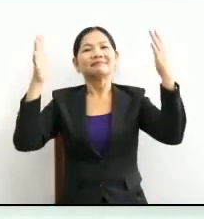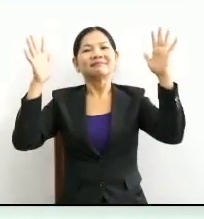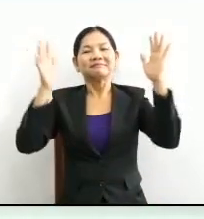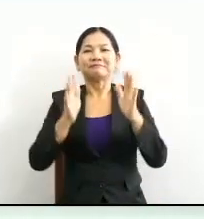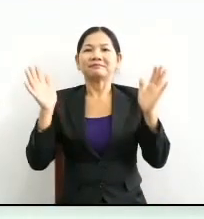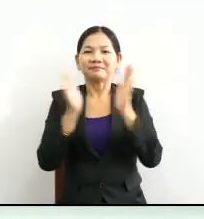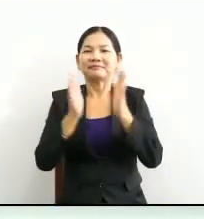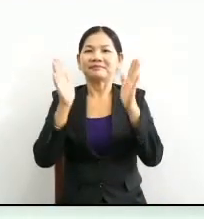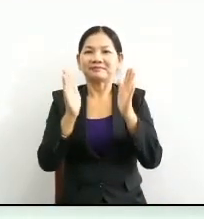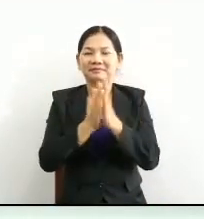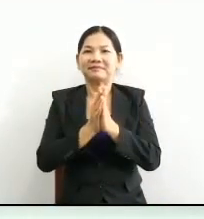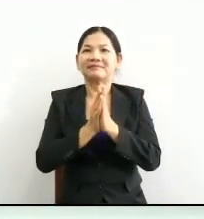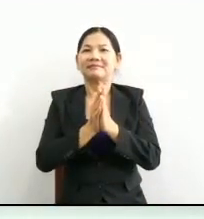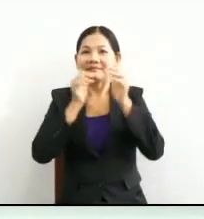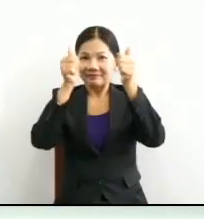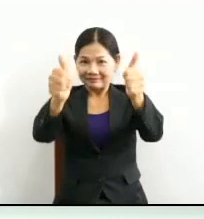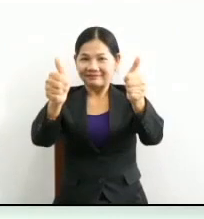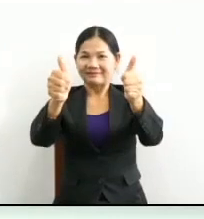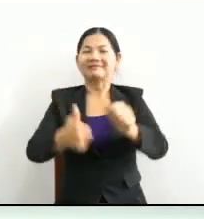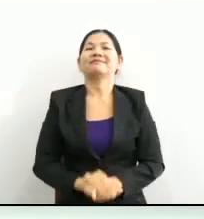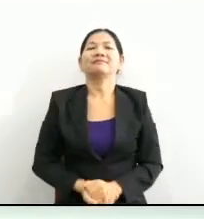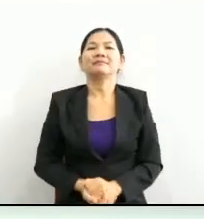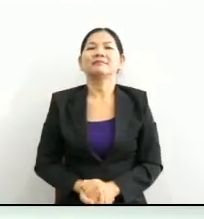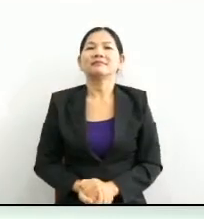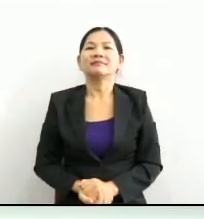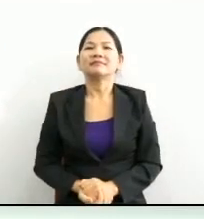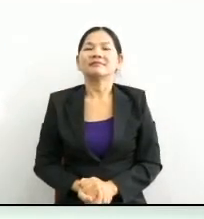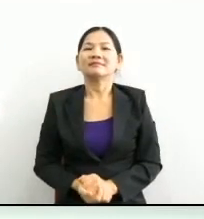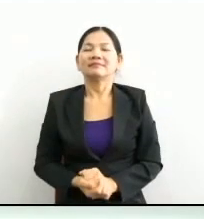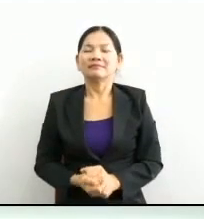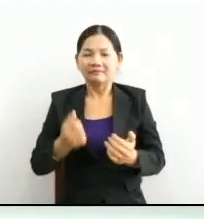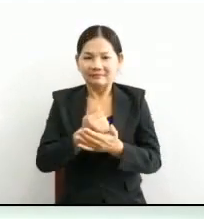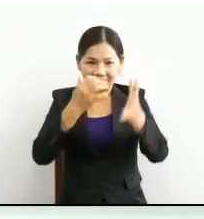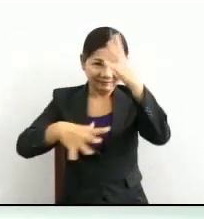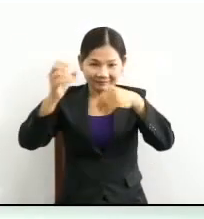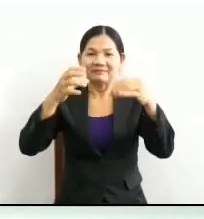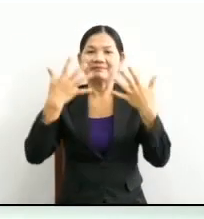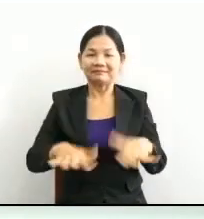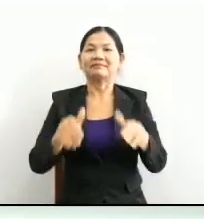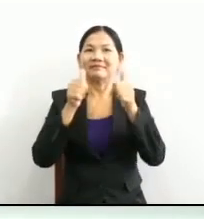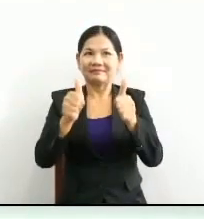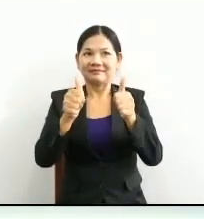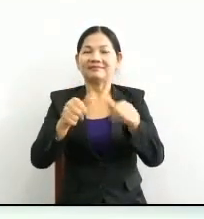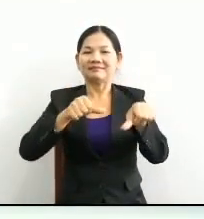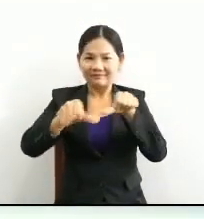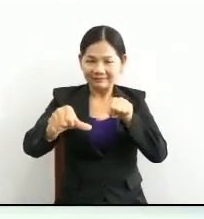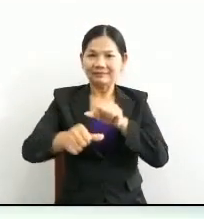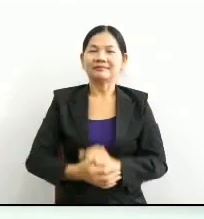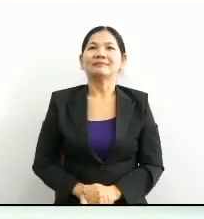má muối tí bây á chà chà con bán chi dương viên sâu cho mùi nè group ba lọ ta dương bà to